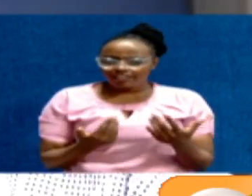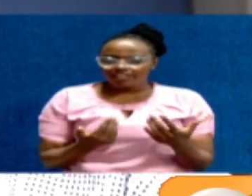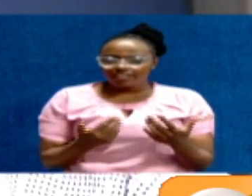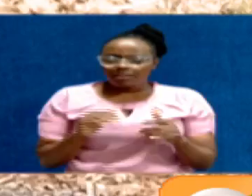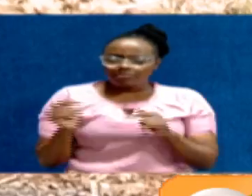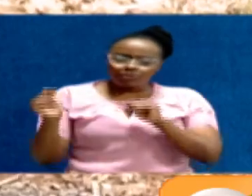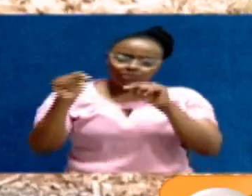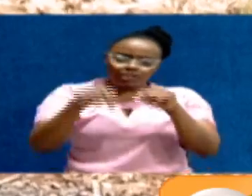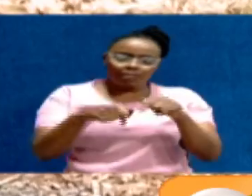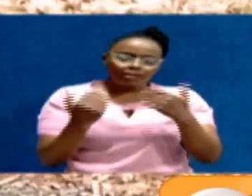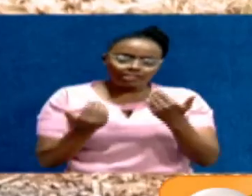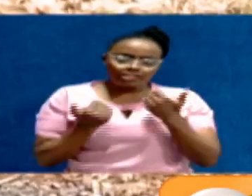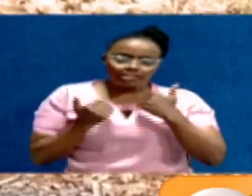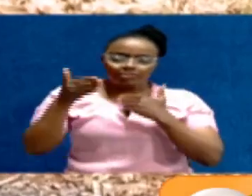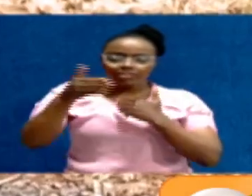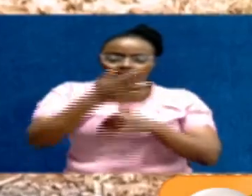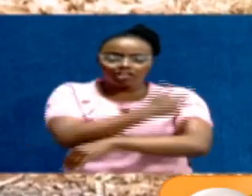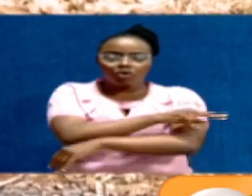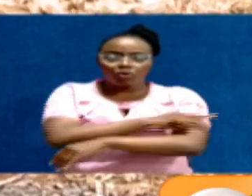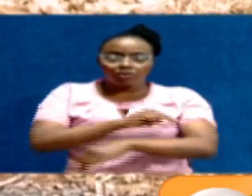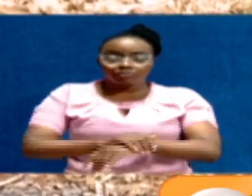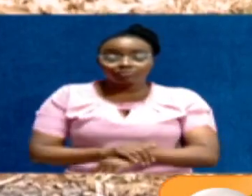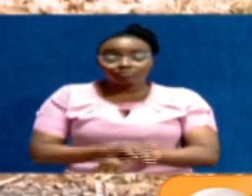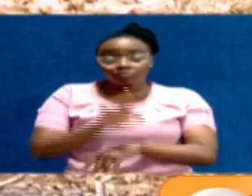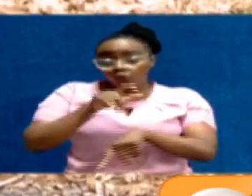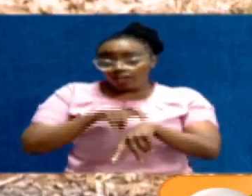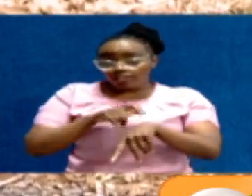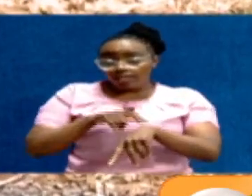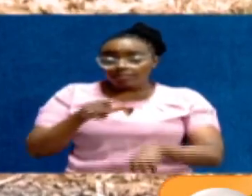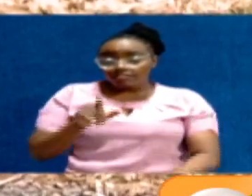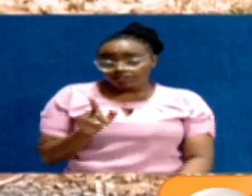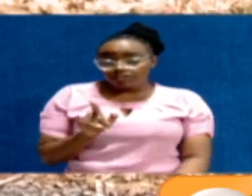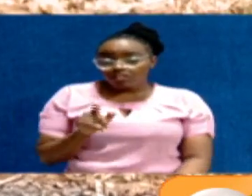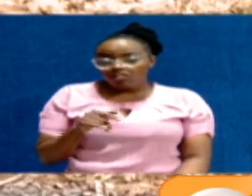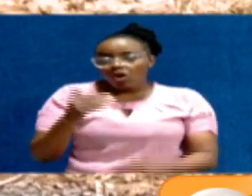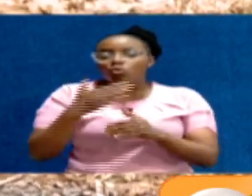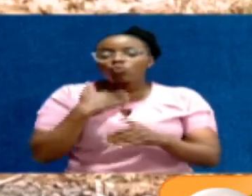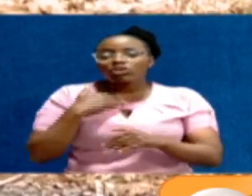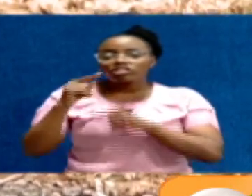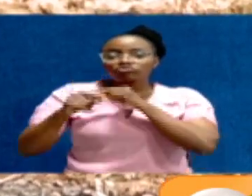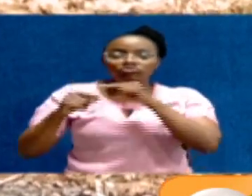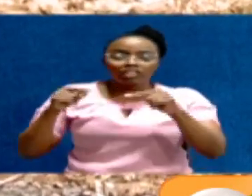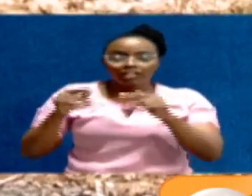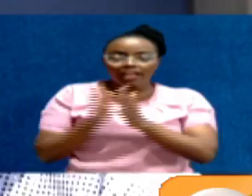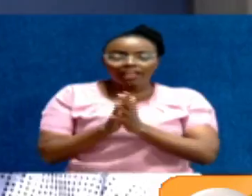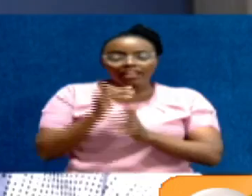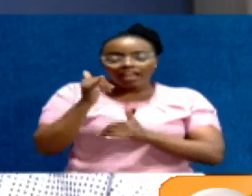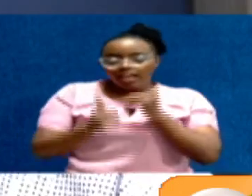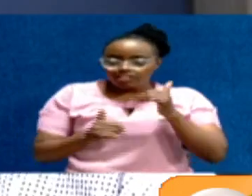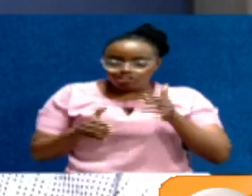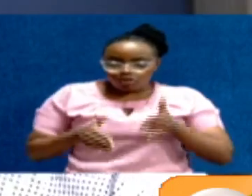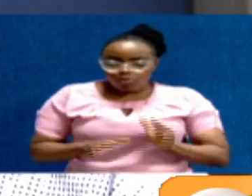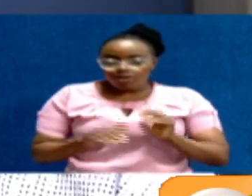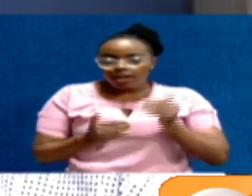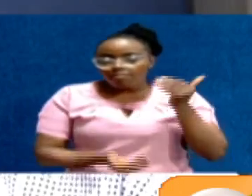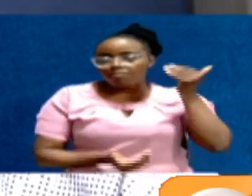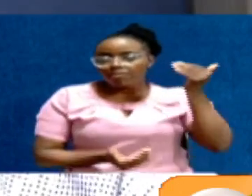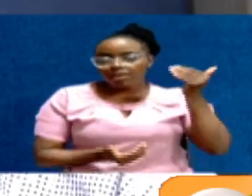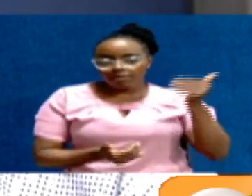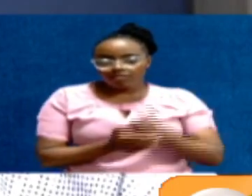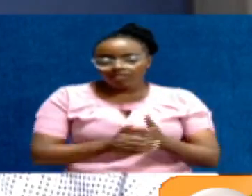hapa nikalazwa. At one point, she wanted to end her own life and that of her last-born baby.